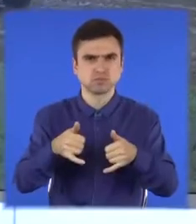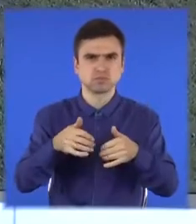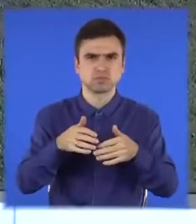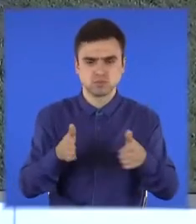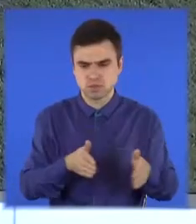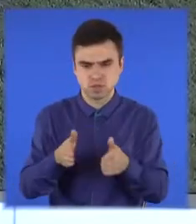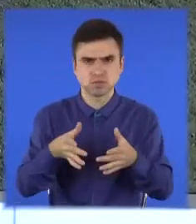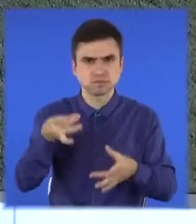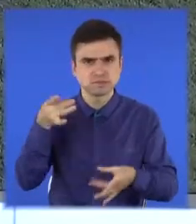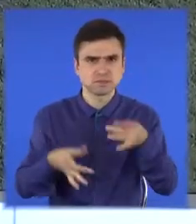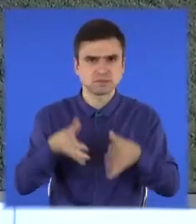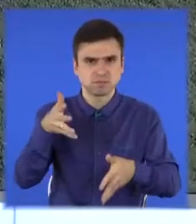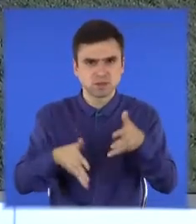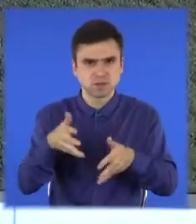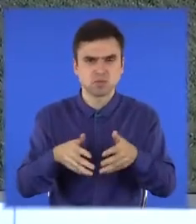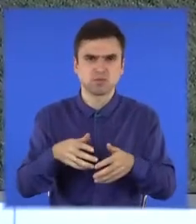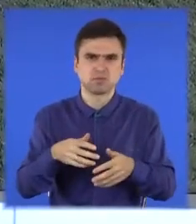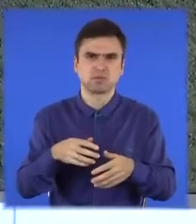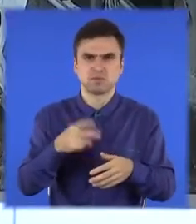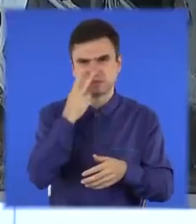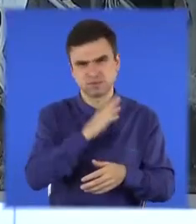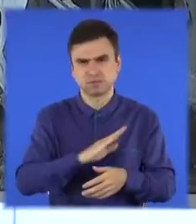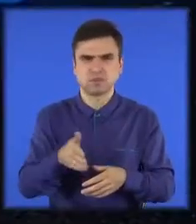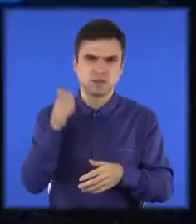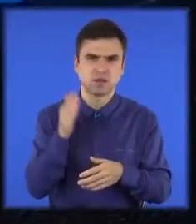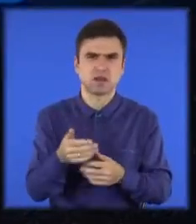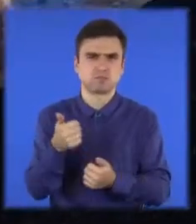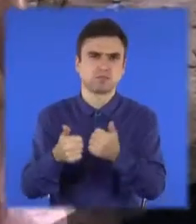перешкода. Вболівала за спортсменів і Олена Трунова.